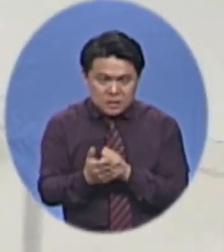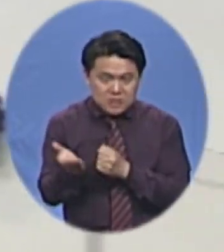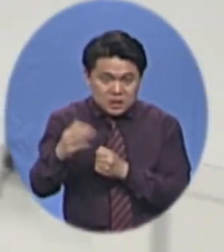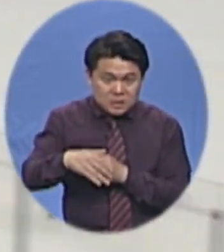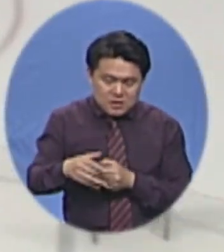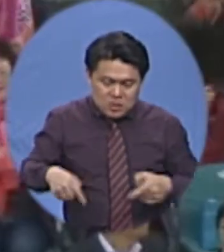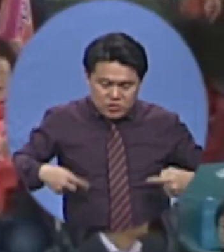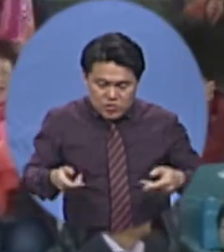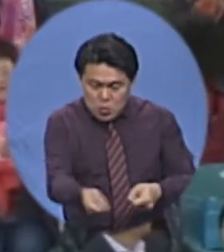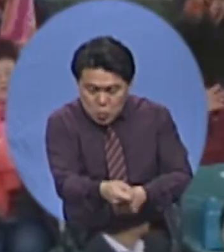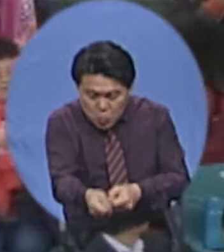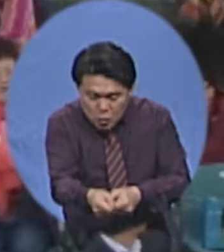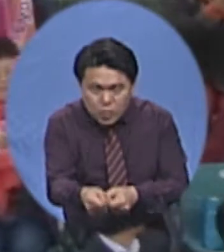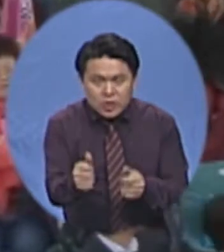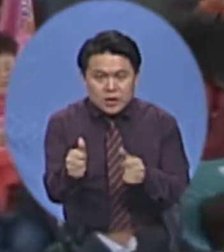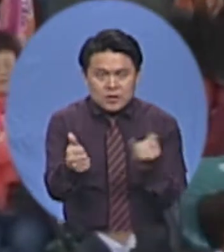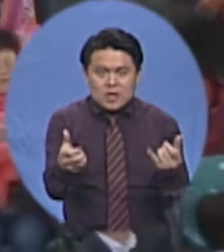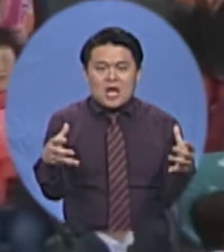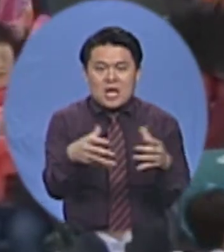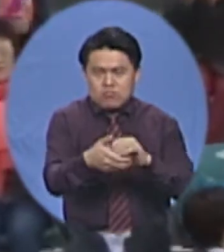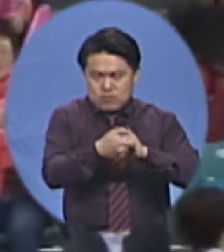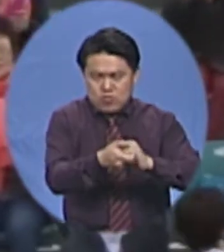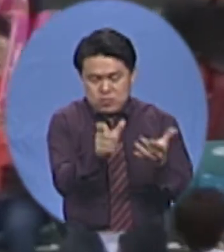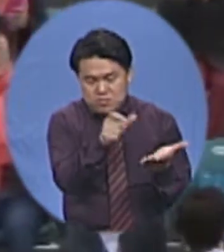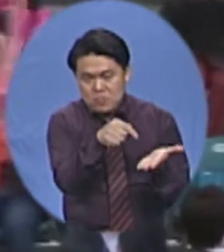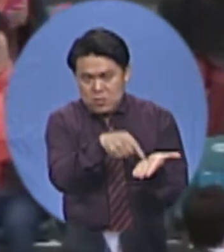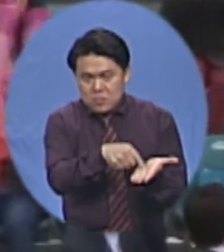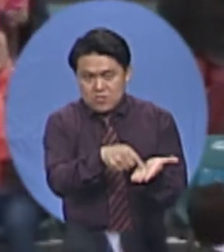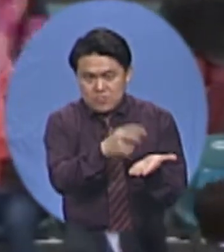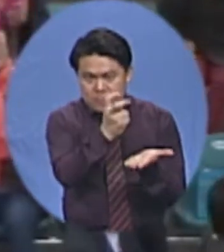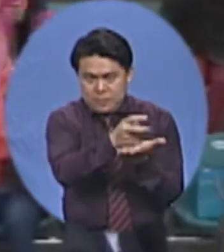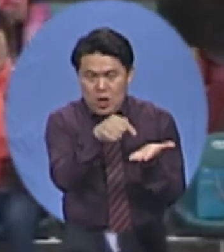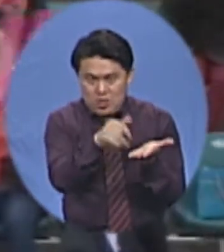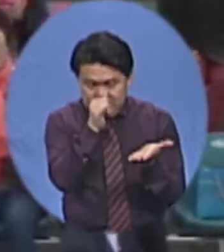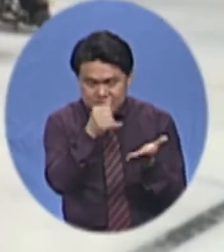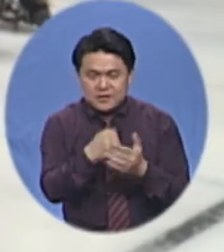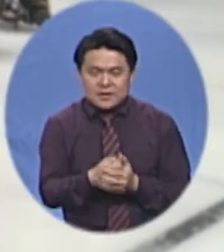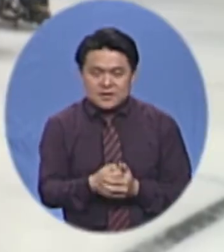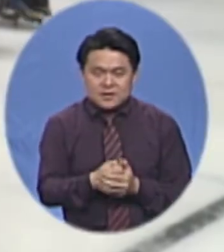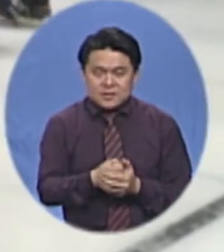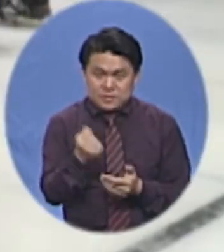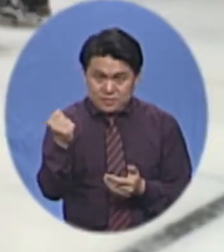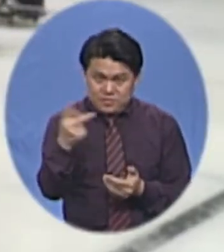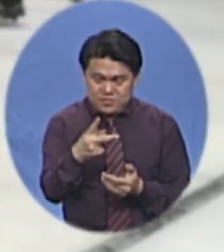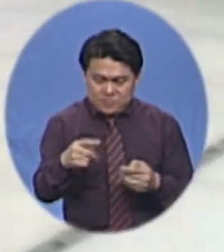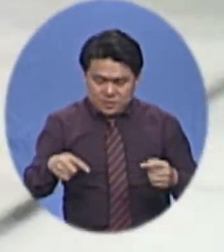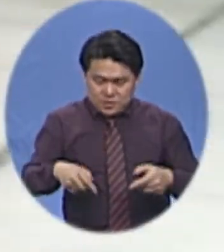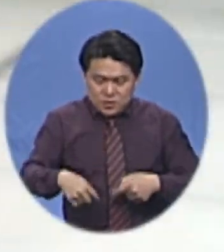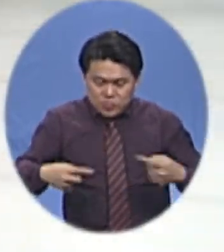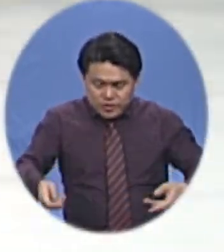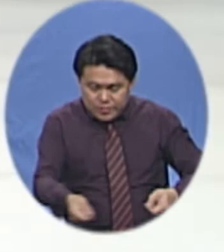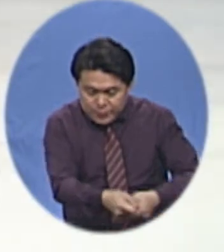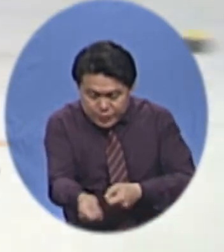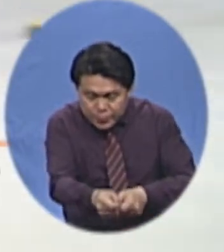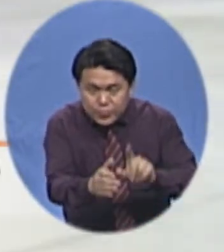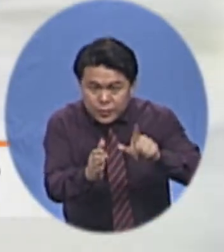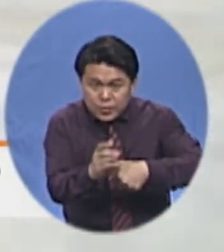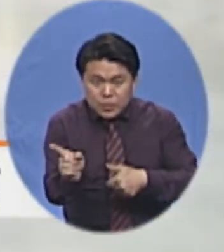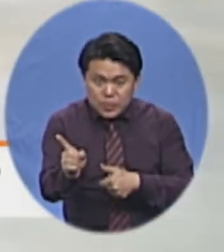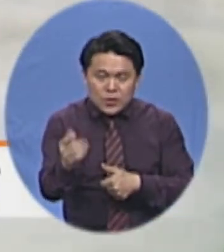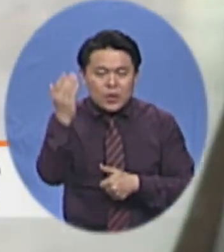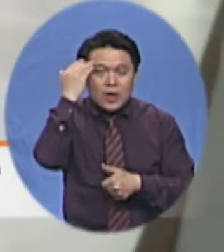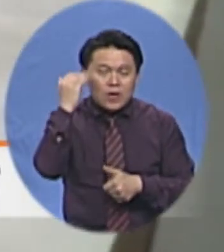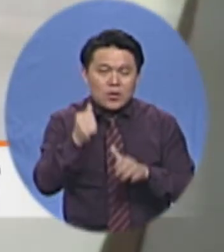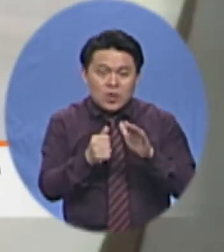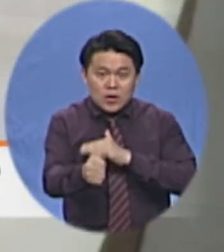컬링은 반드시 남녀 혼성팀으로 구성을 해야 한다고 하네요. 특히 휠체어 컬링의 경우에는